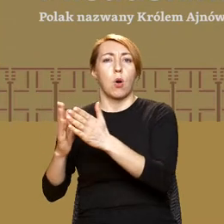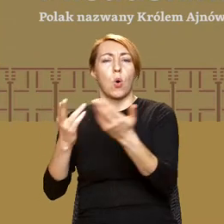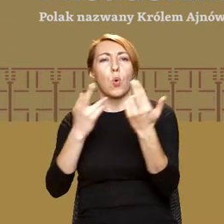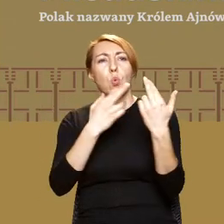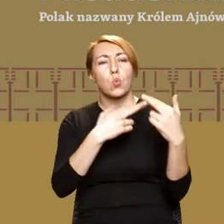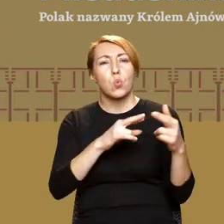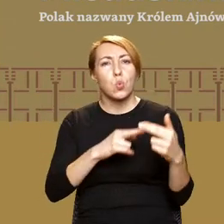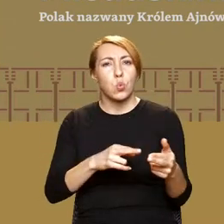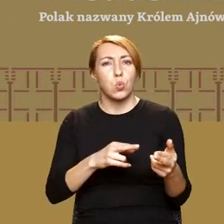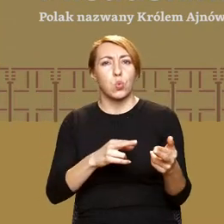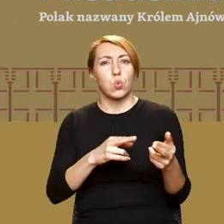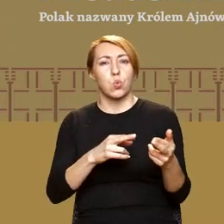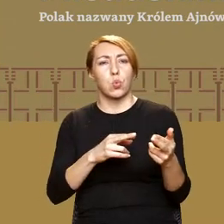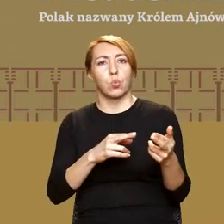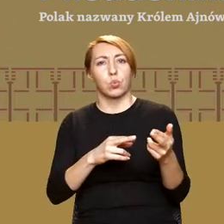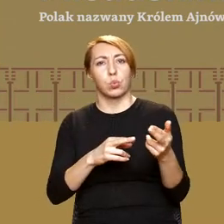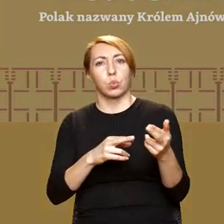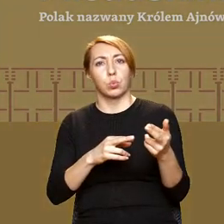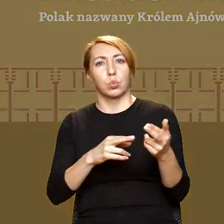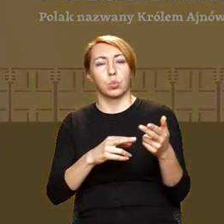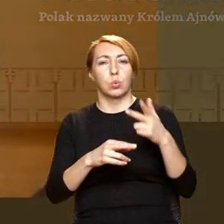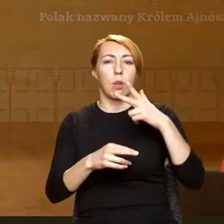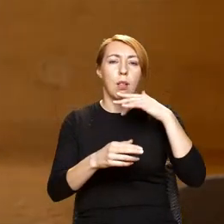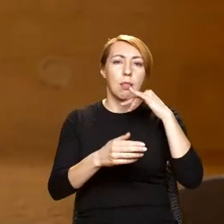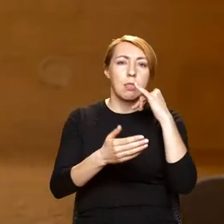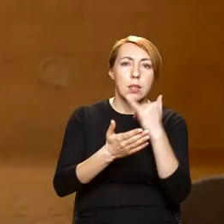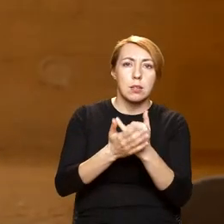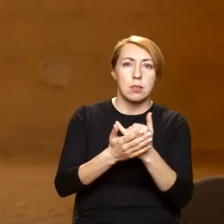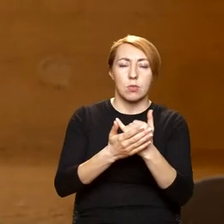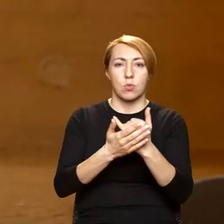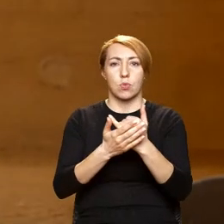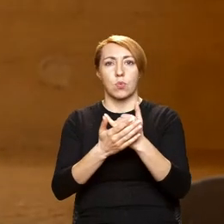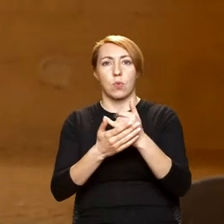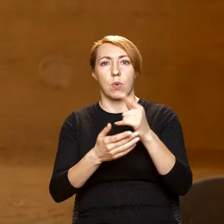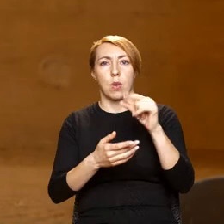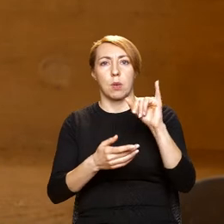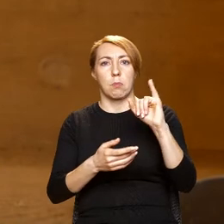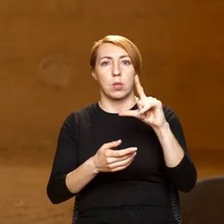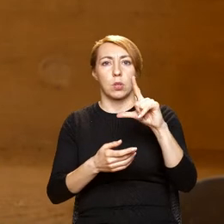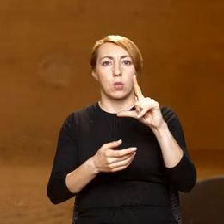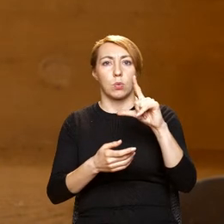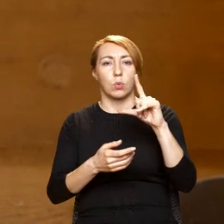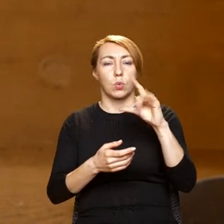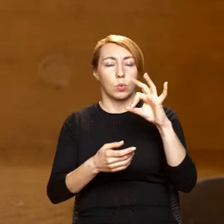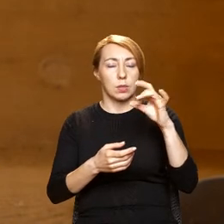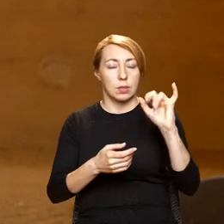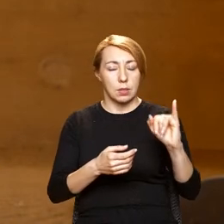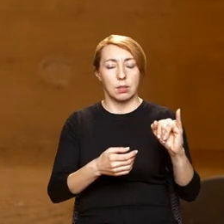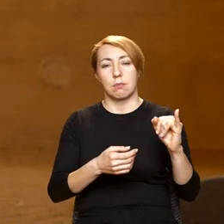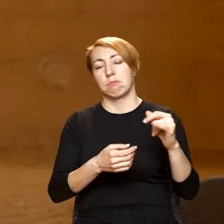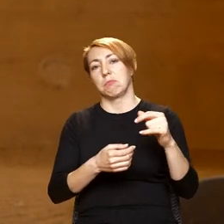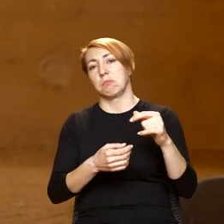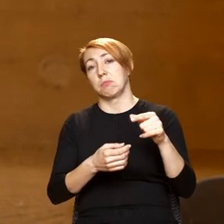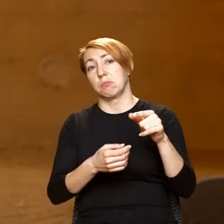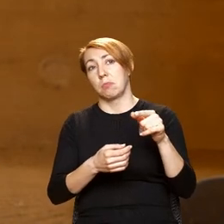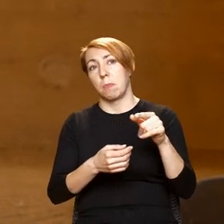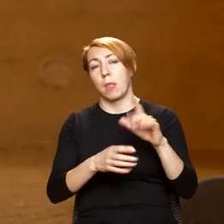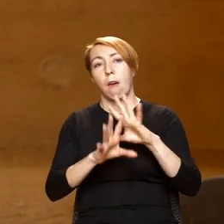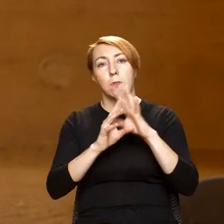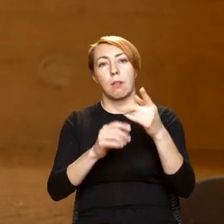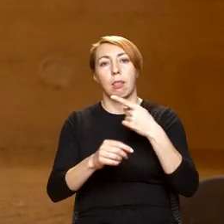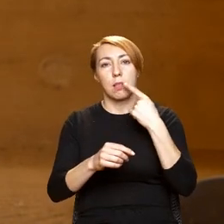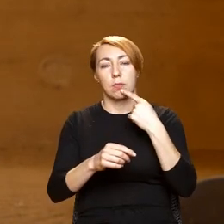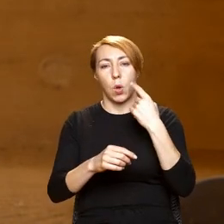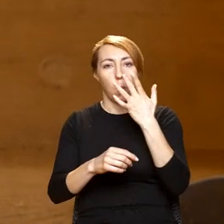różnych dzieł, listów Piłsudskiego o Piłsudskim. To wszystko po